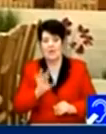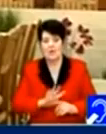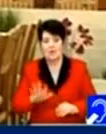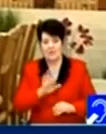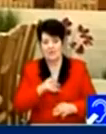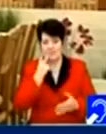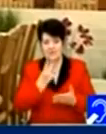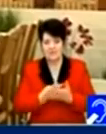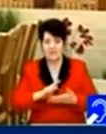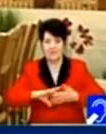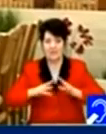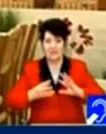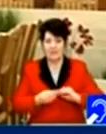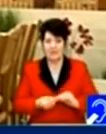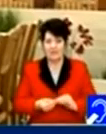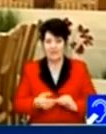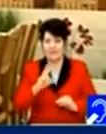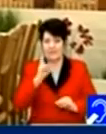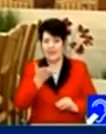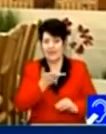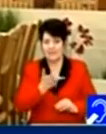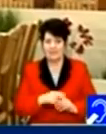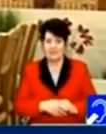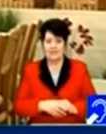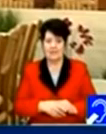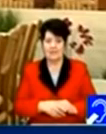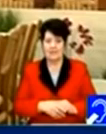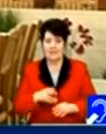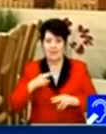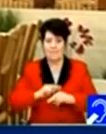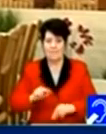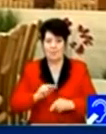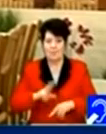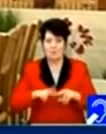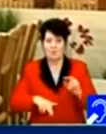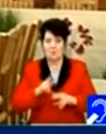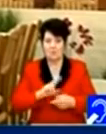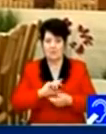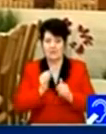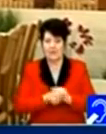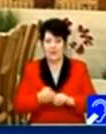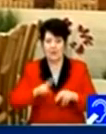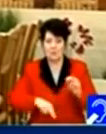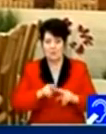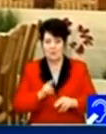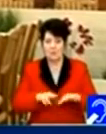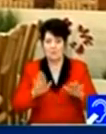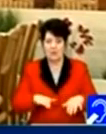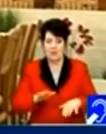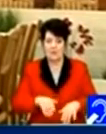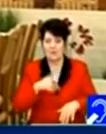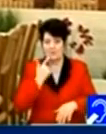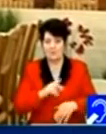Ceea ce vedeți este rezultatul a 3 ani de zile de muncă, construcție, reconstrucție pe alocuri. Era vorba chiar